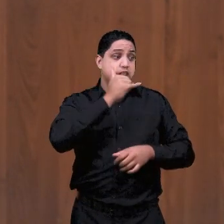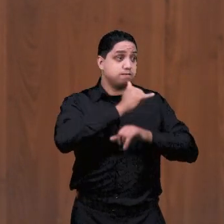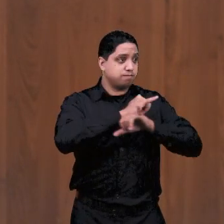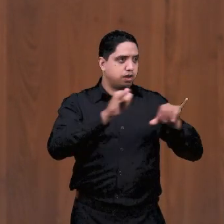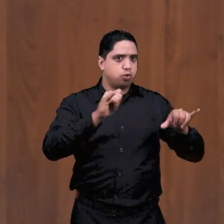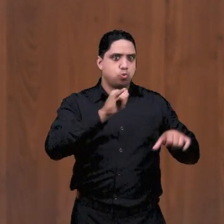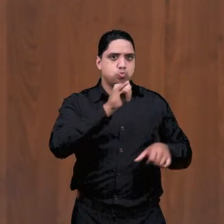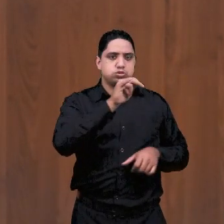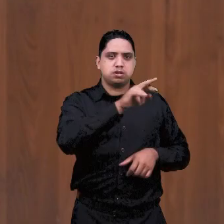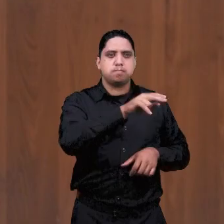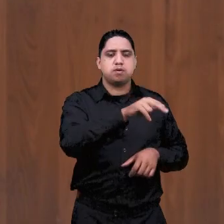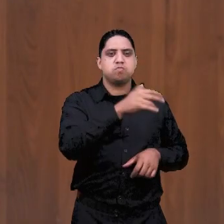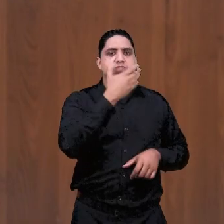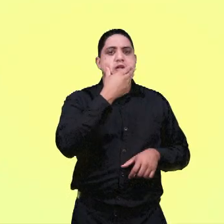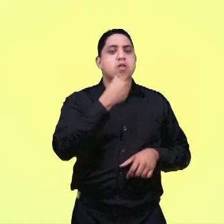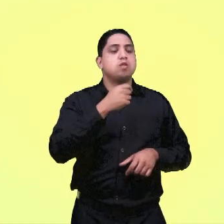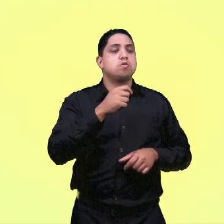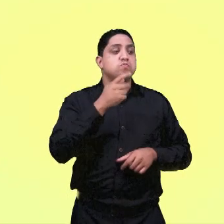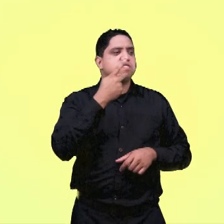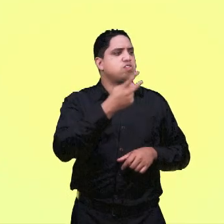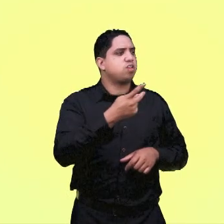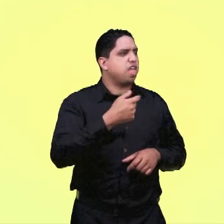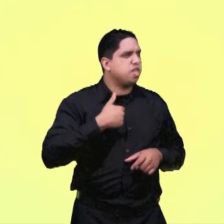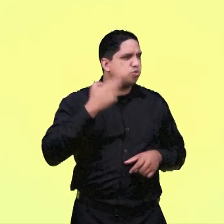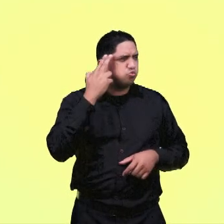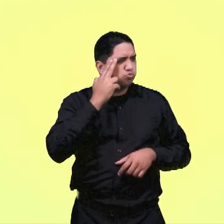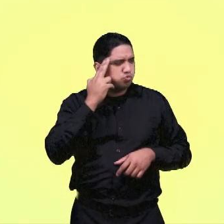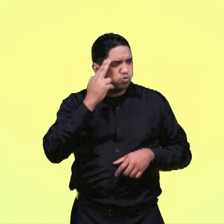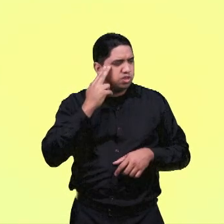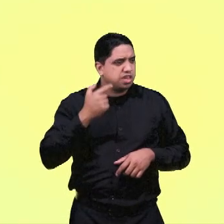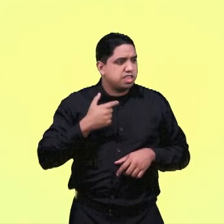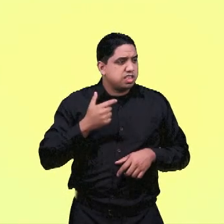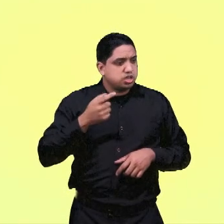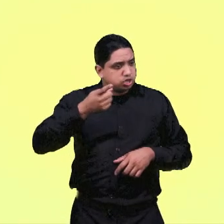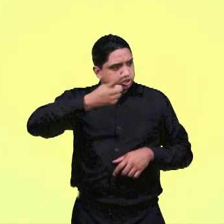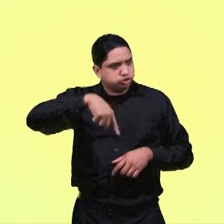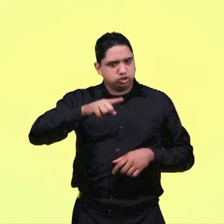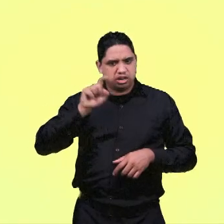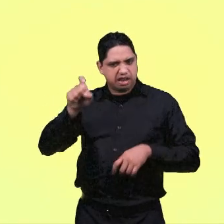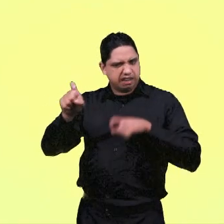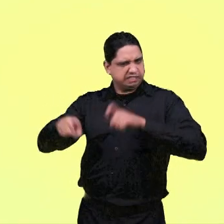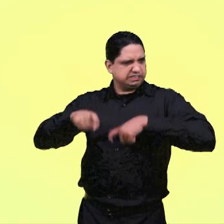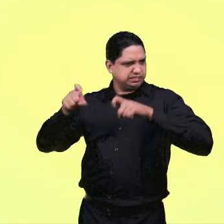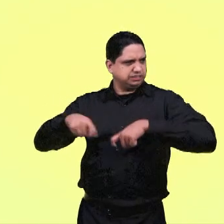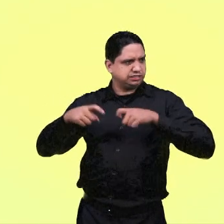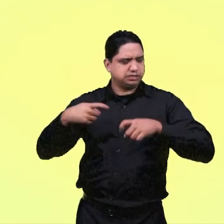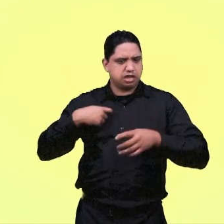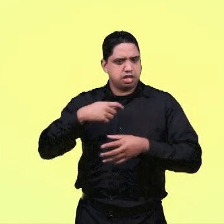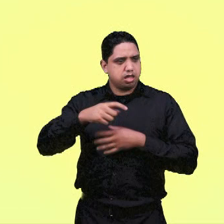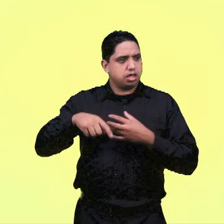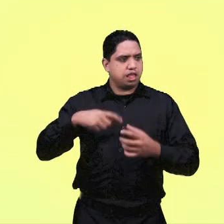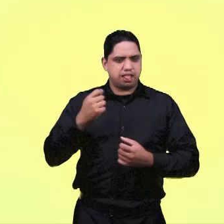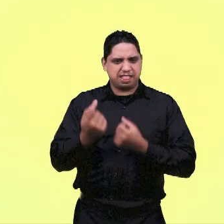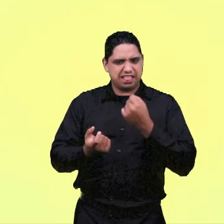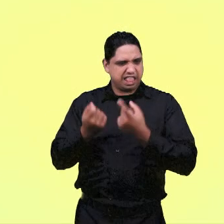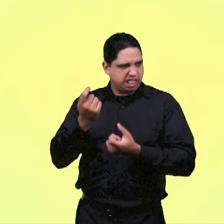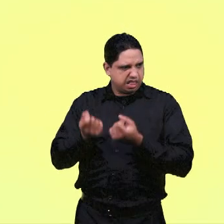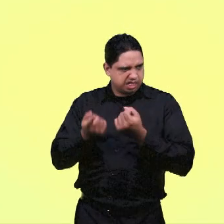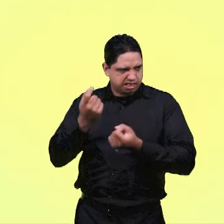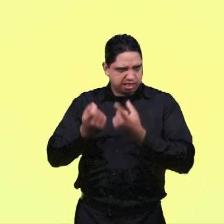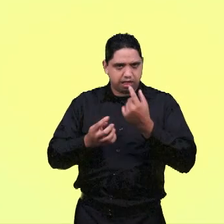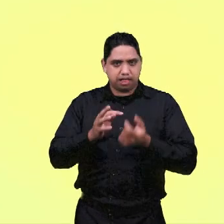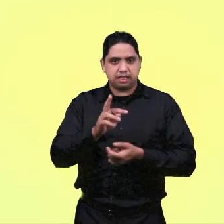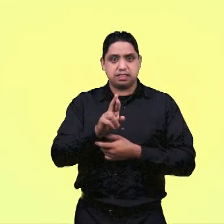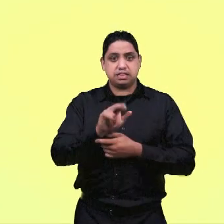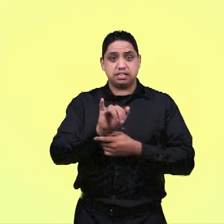frères. Il a dit, j'ai rêvé que nous étions dans le champ en train de ramasser des